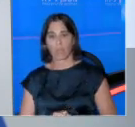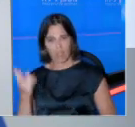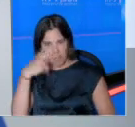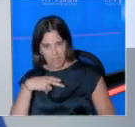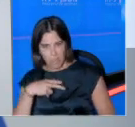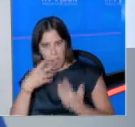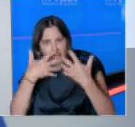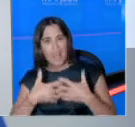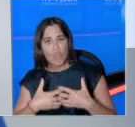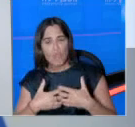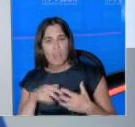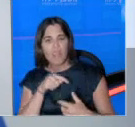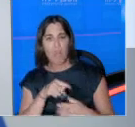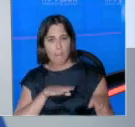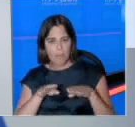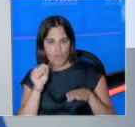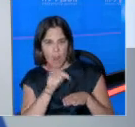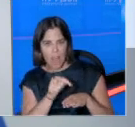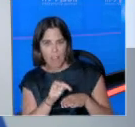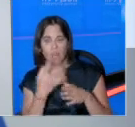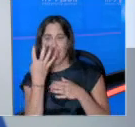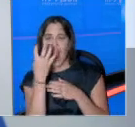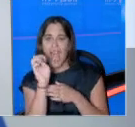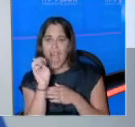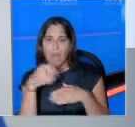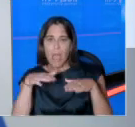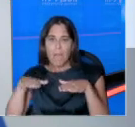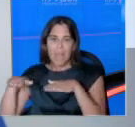מבינים? ממשלת אחדות. זו ממשלה עם